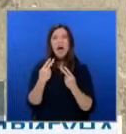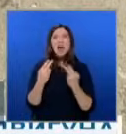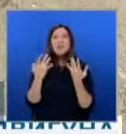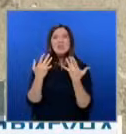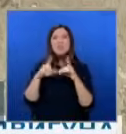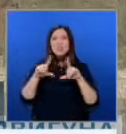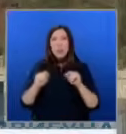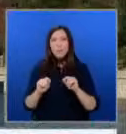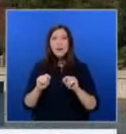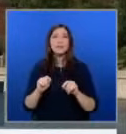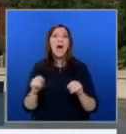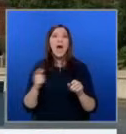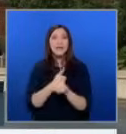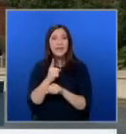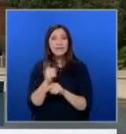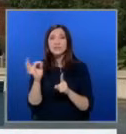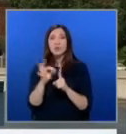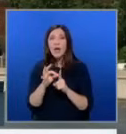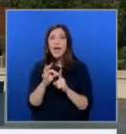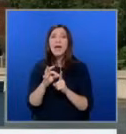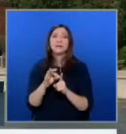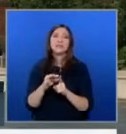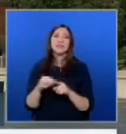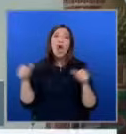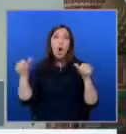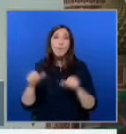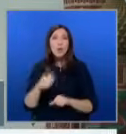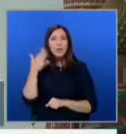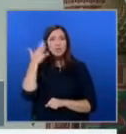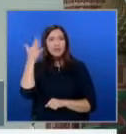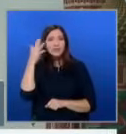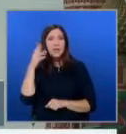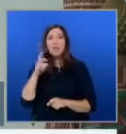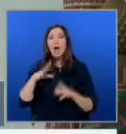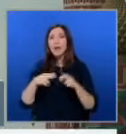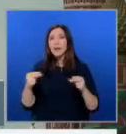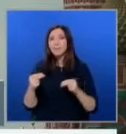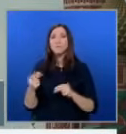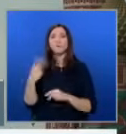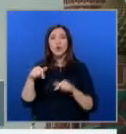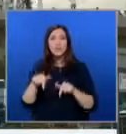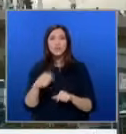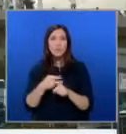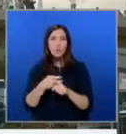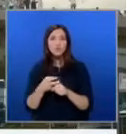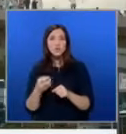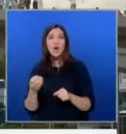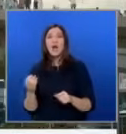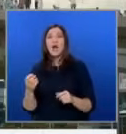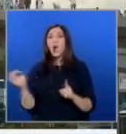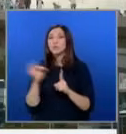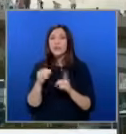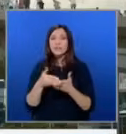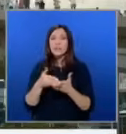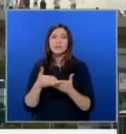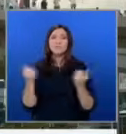крилатата ракета. Целта е да се обори тезата на Кремъл, повторена и днес, че болницата е ударена заради задействаните украински системи